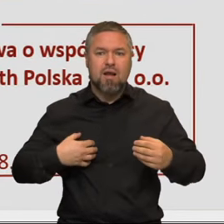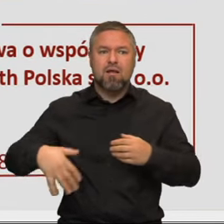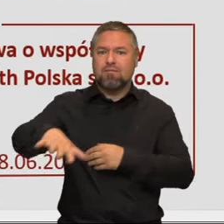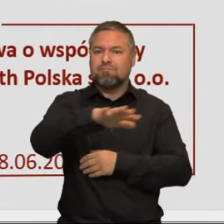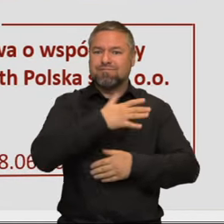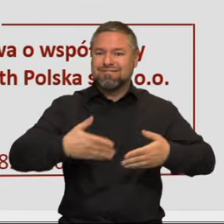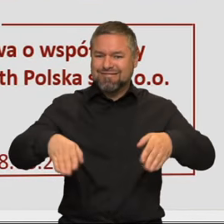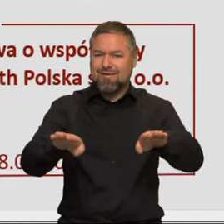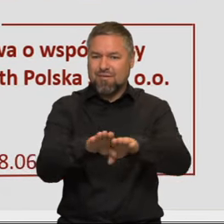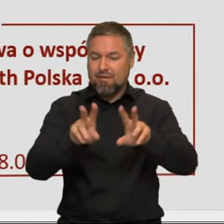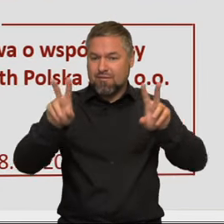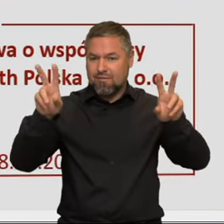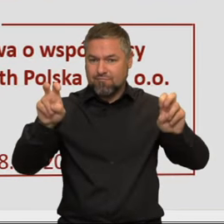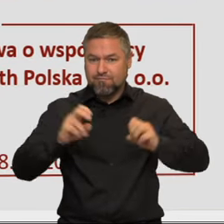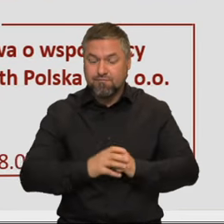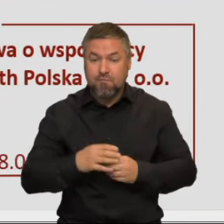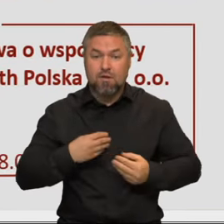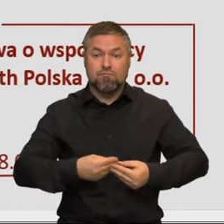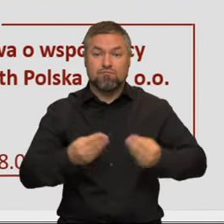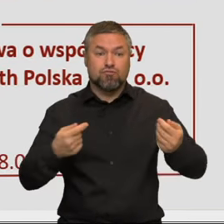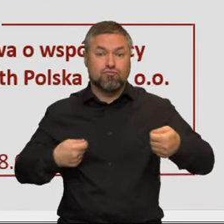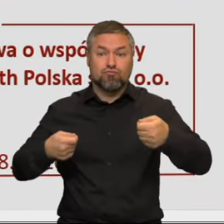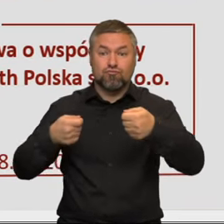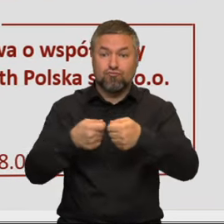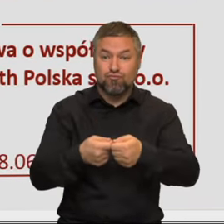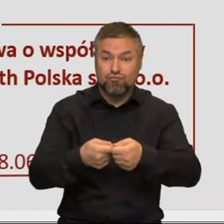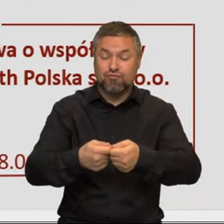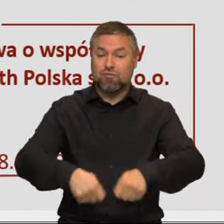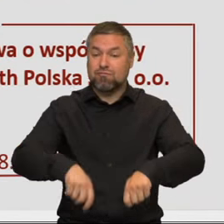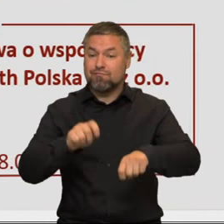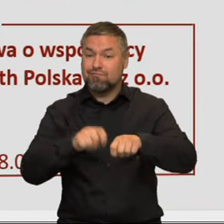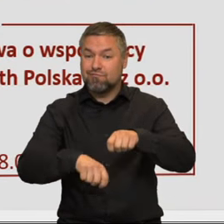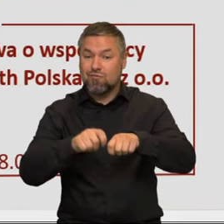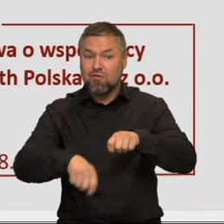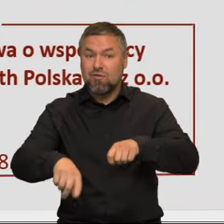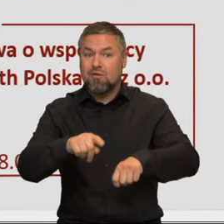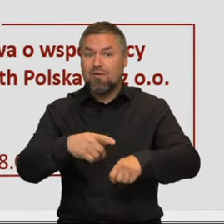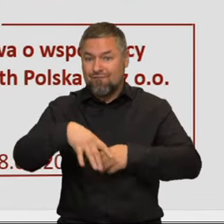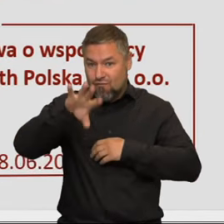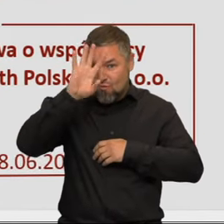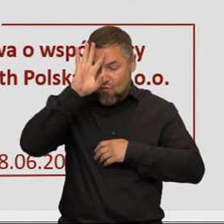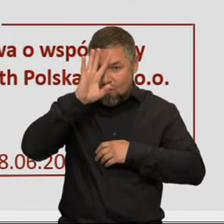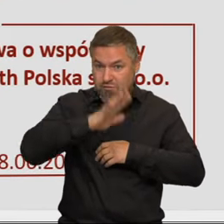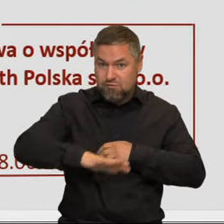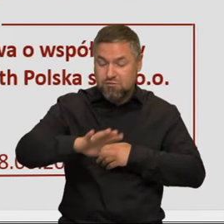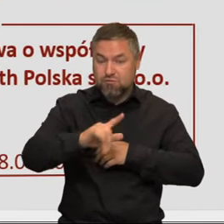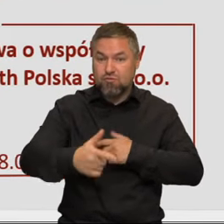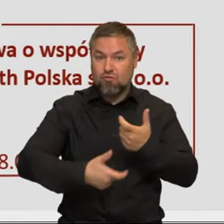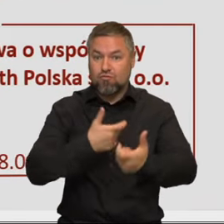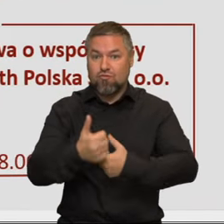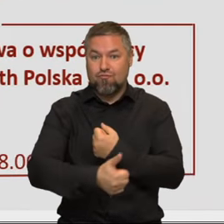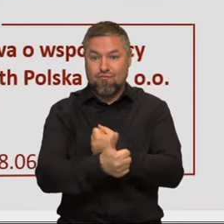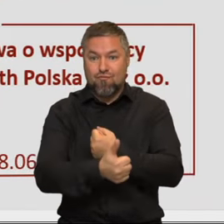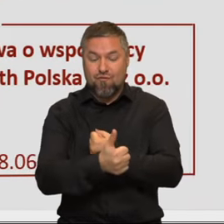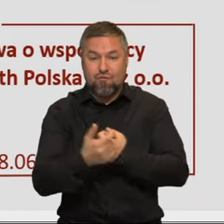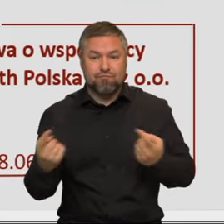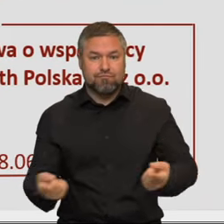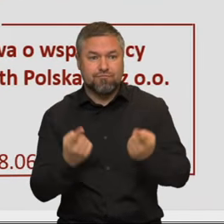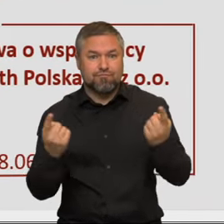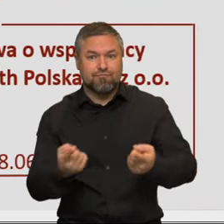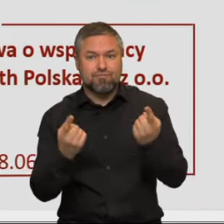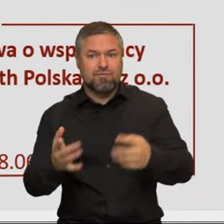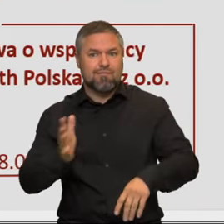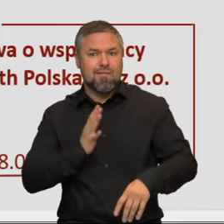zamkniętym. Rozszerzyliśmy także współpracę z Okręgowym Inspektoratem Pracy w Łodzi, która przyczyni się do promowania